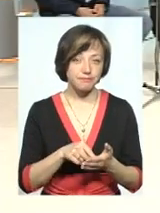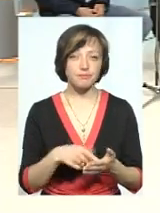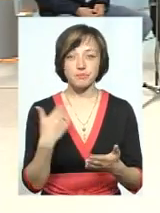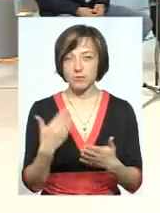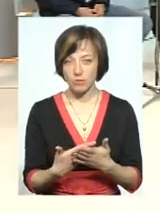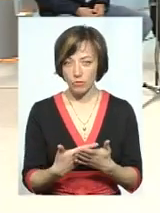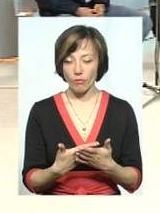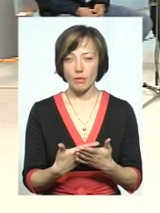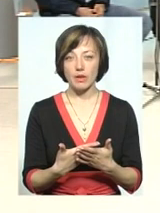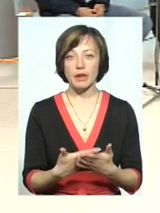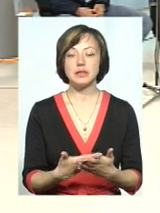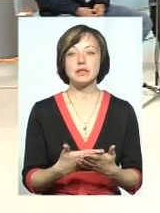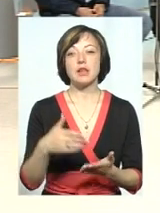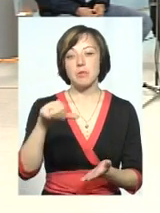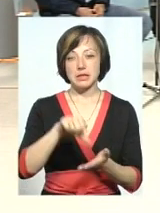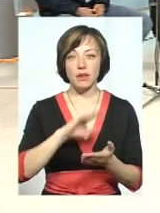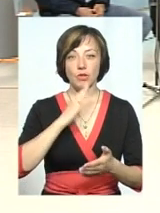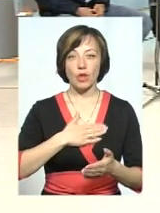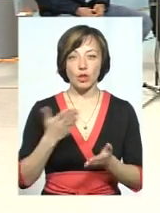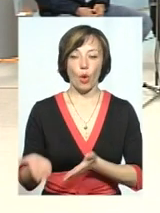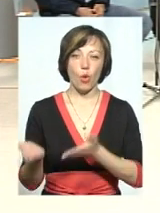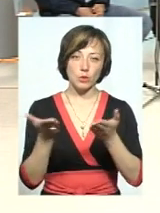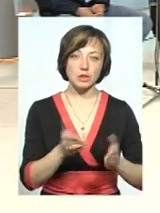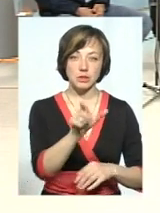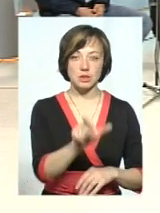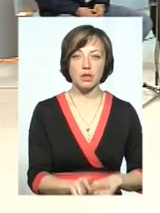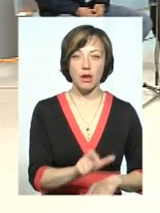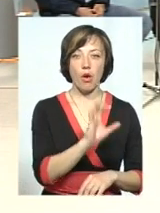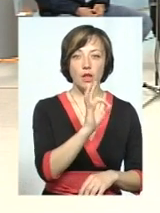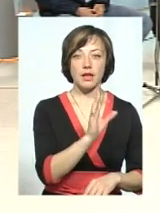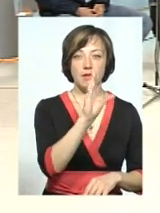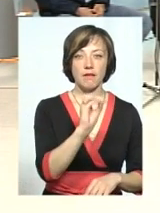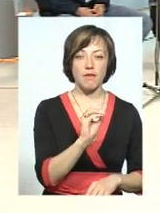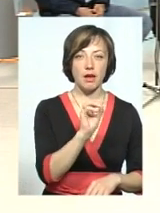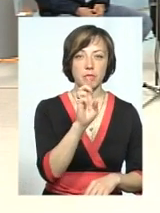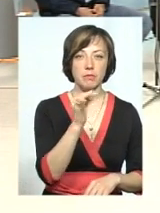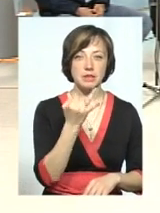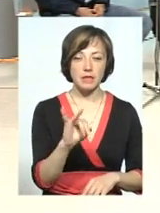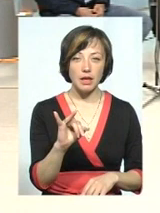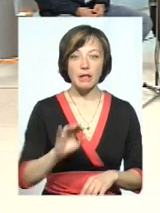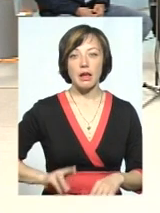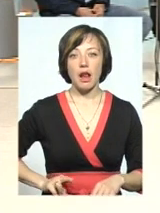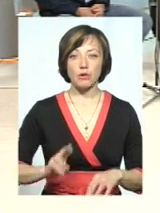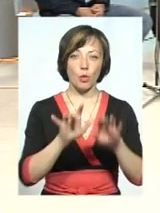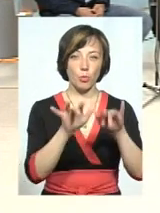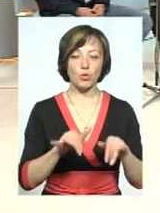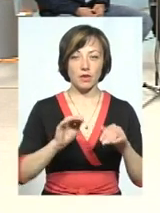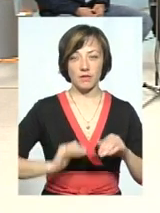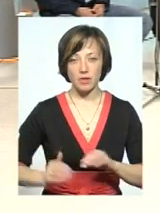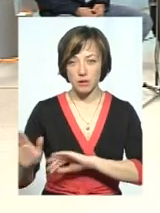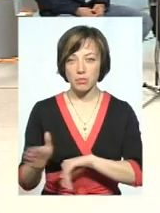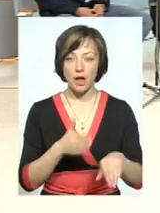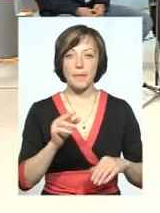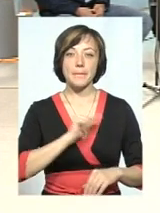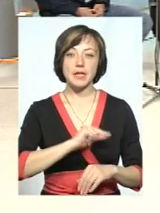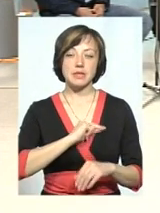Отож, представлю наших гостей. Це Олександр Вербіцький, директор IT-компанії Outsourcing Team, Вадим Головчук, співробітник